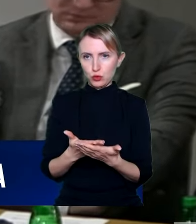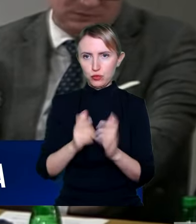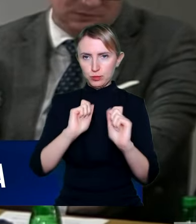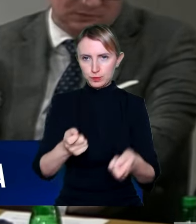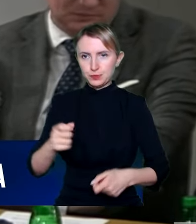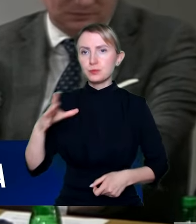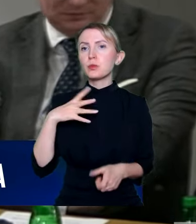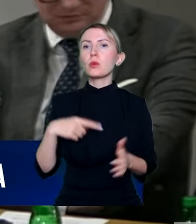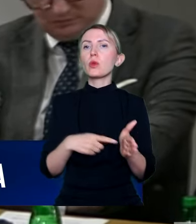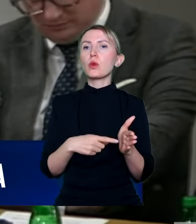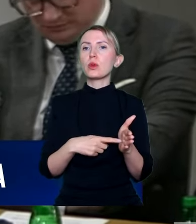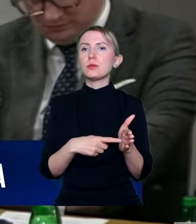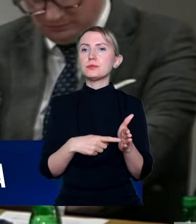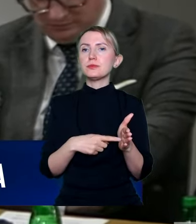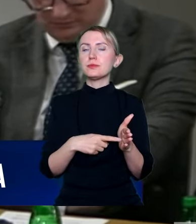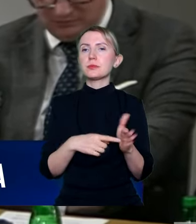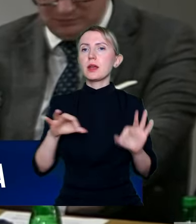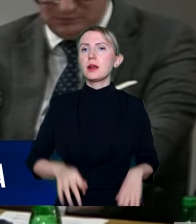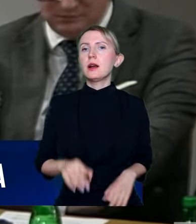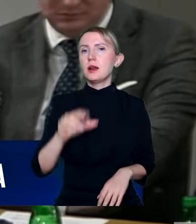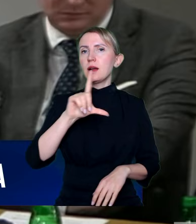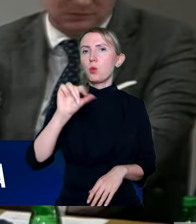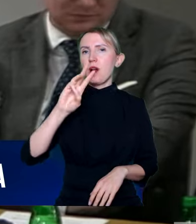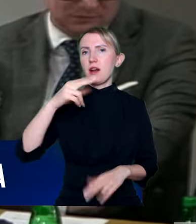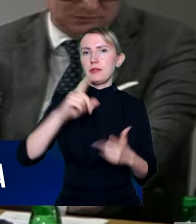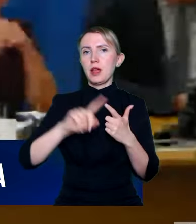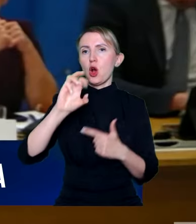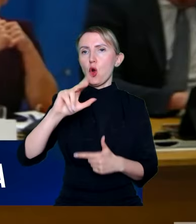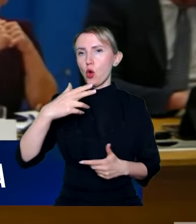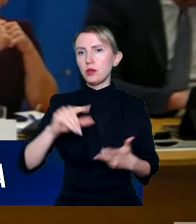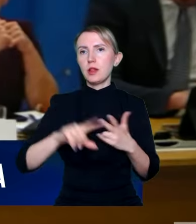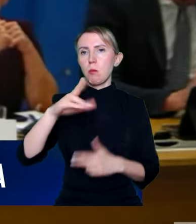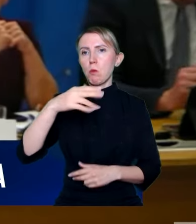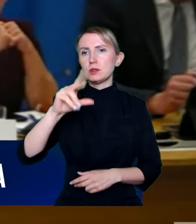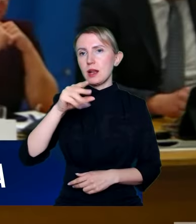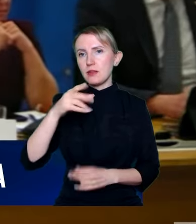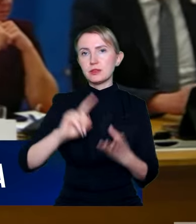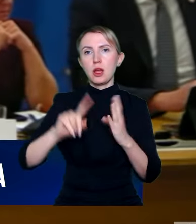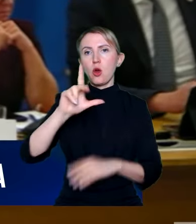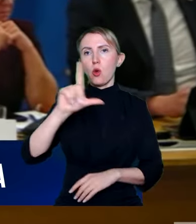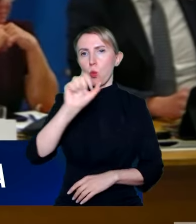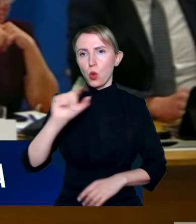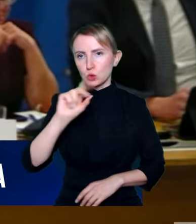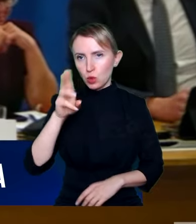o panią Katarzynę Łabną, Elżbietę Chojną, Witolda Modzelewskiego, Krzysztofa Wąsowskiego,